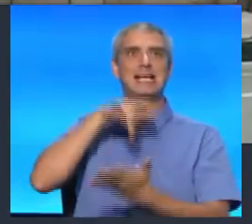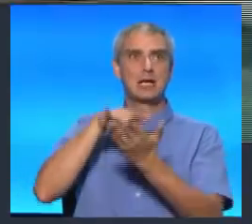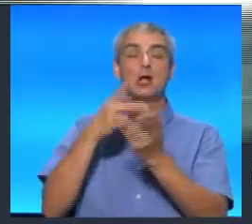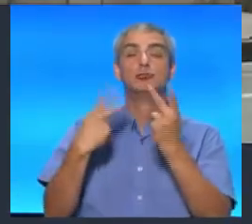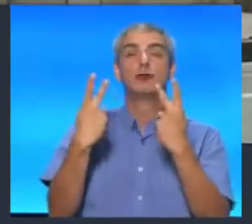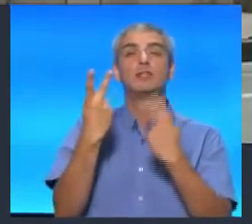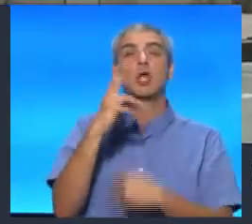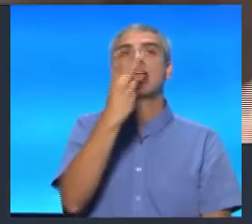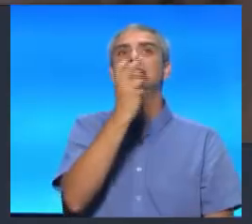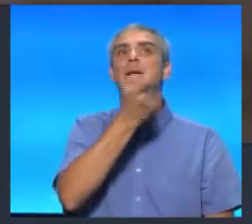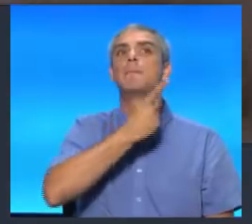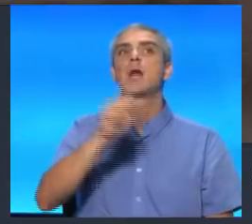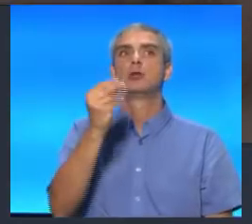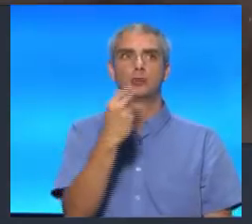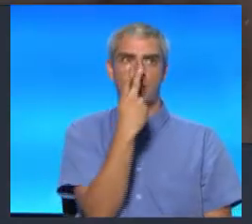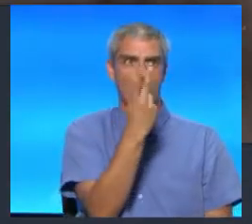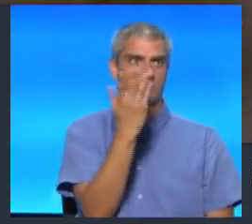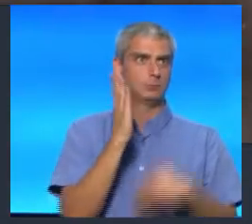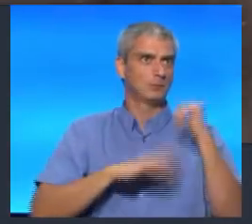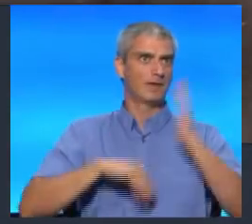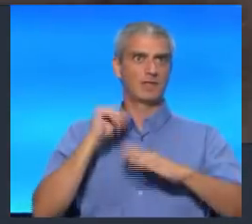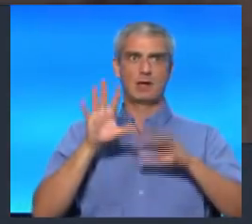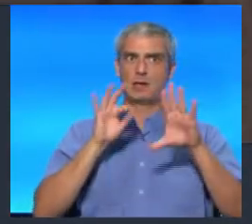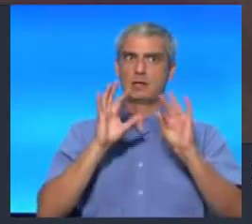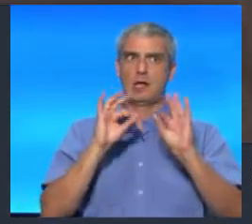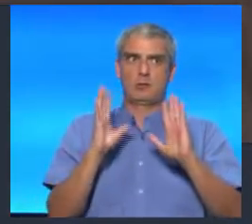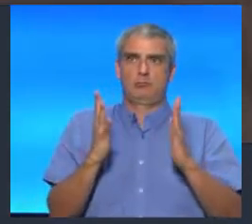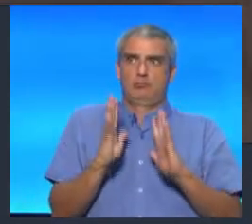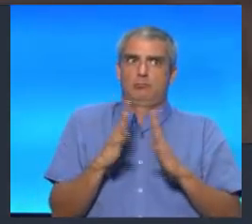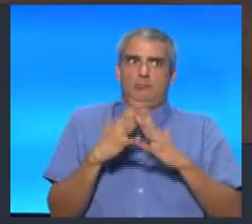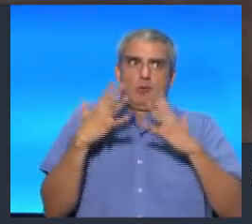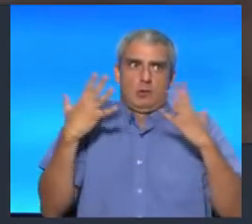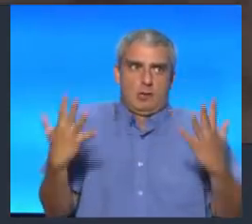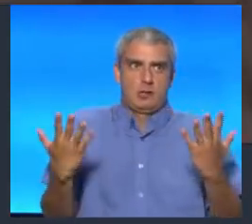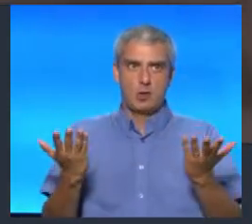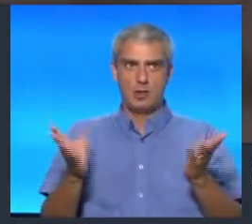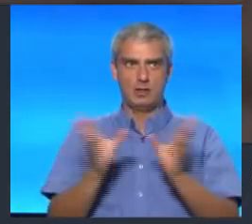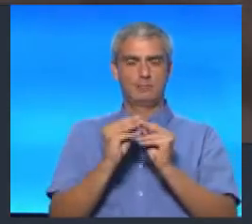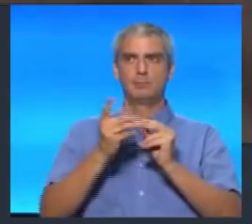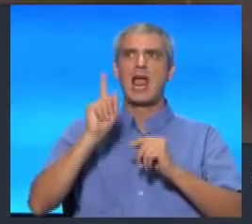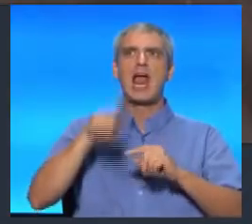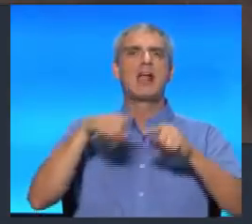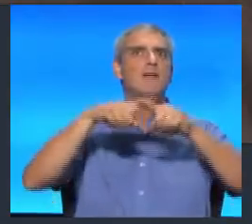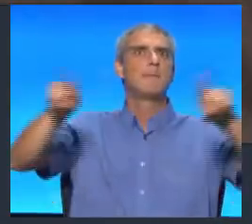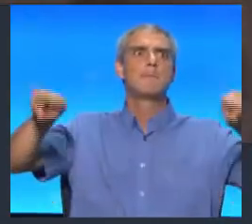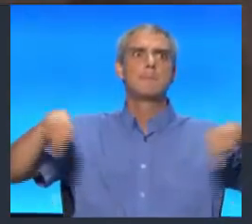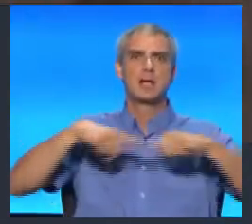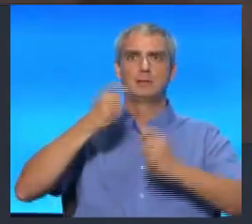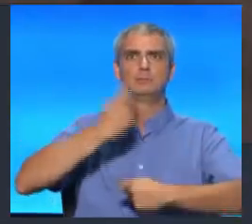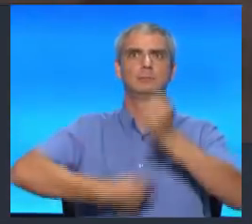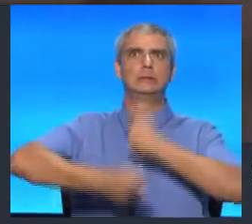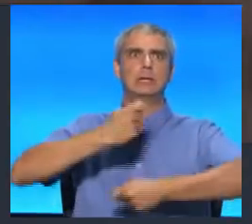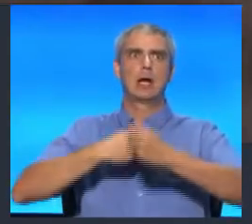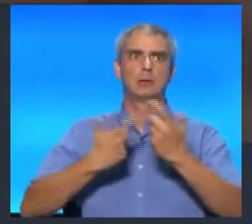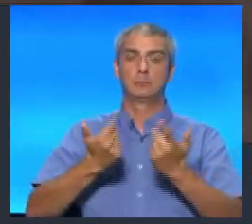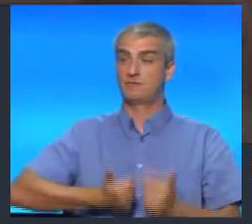מ-20 מיליון שקלים. רואים באמת שנבנה קניון מאוד גדול עם אלפי מטרים של מסחר, כאשר